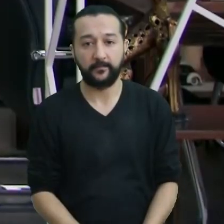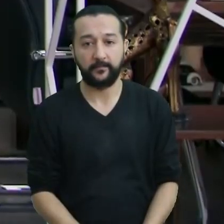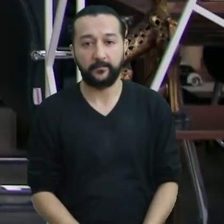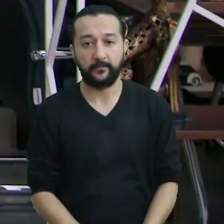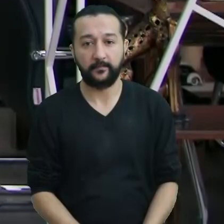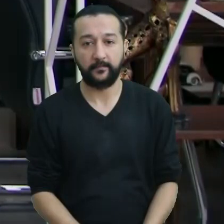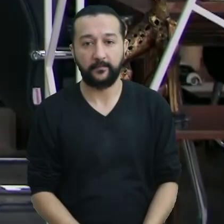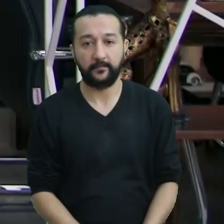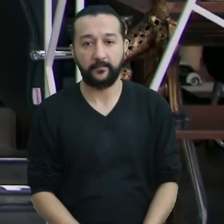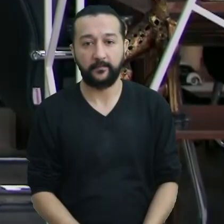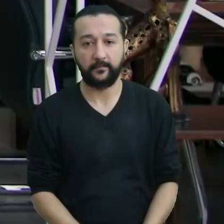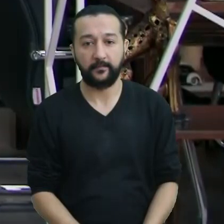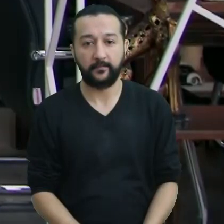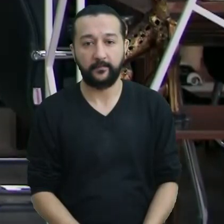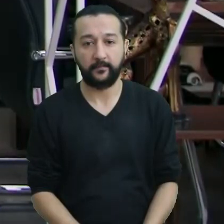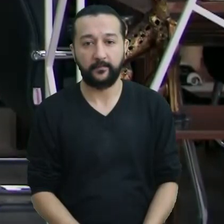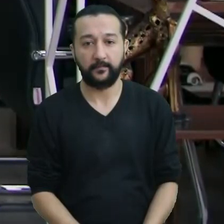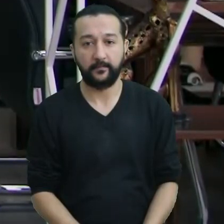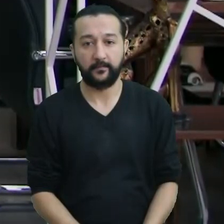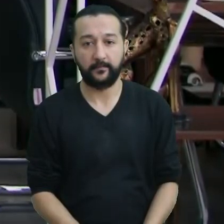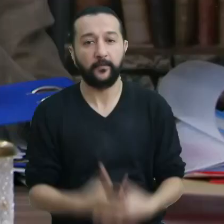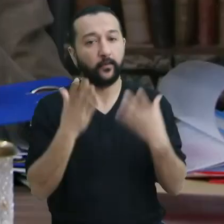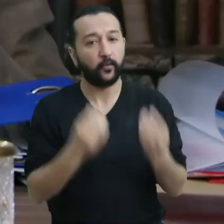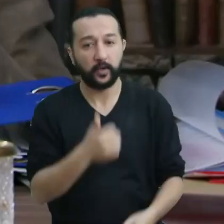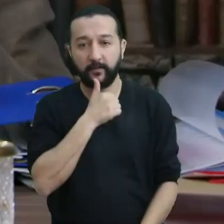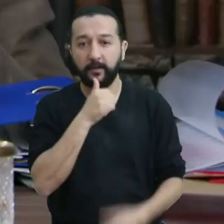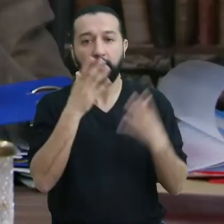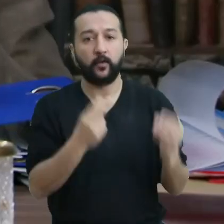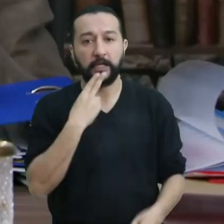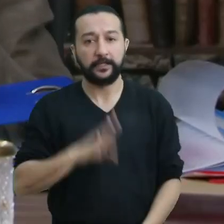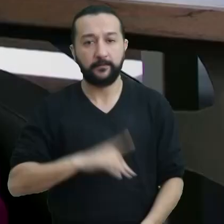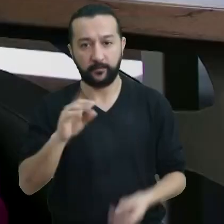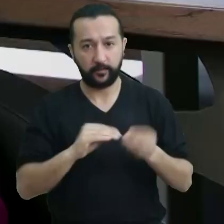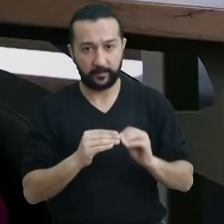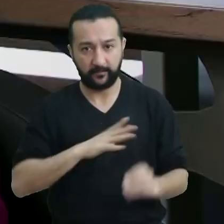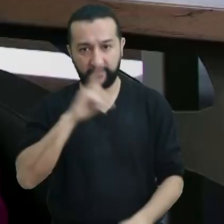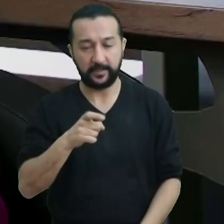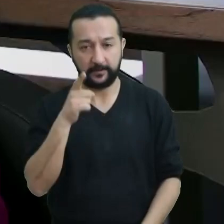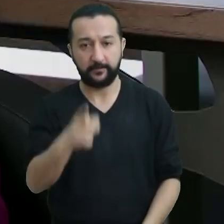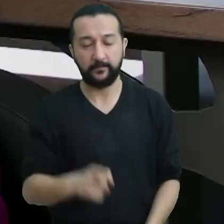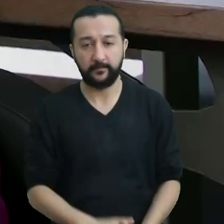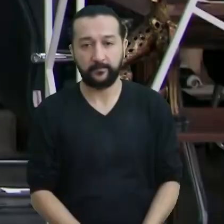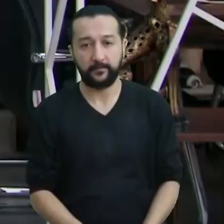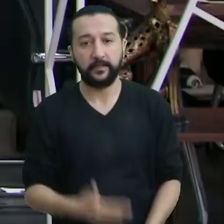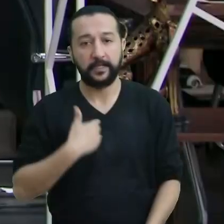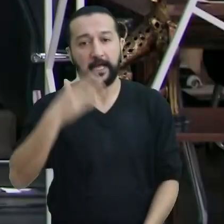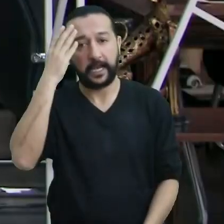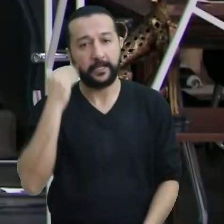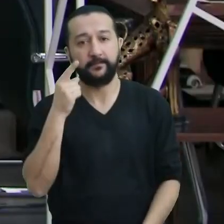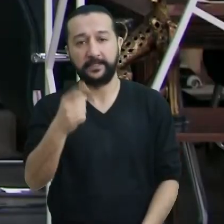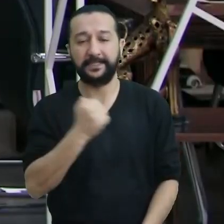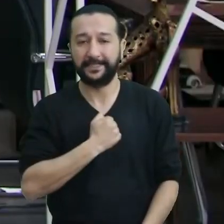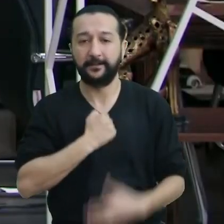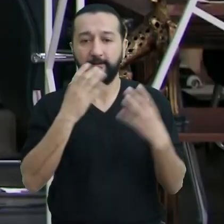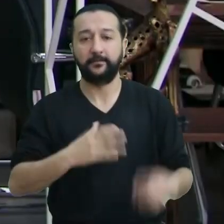Cavidan ağlayarak içeri girdi. Buyurun efendim. Ne oldu kızım, bir problem mi var? Anladım da sizin de